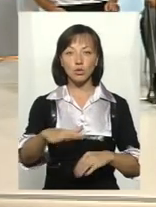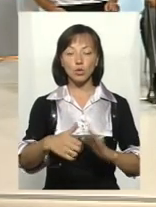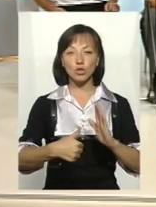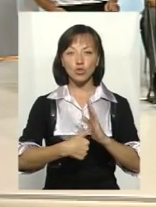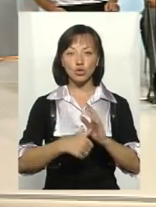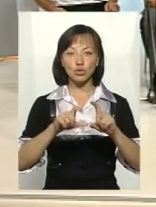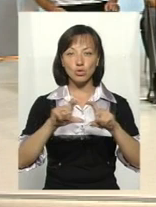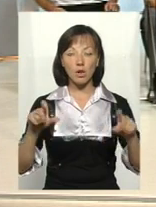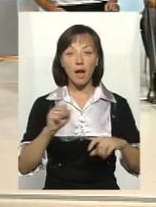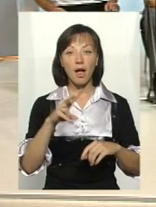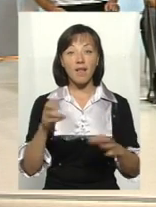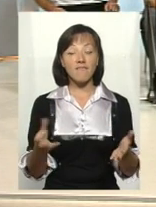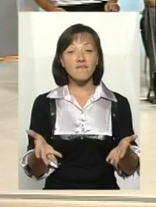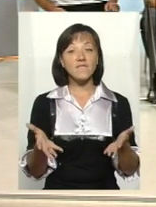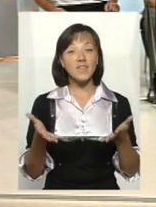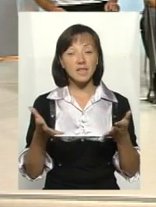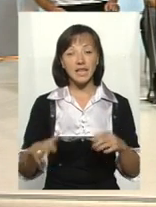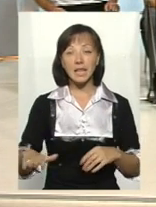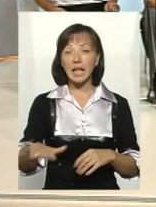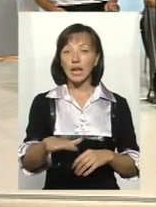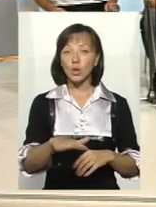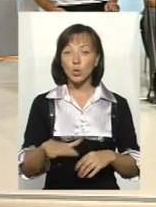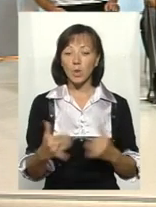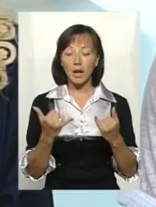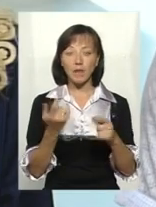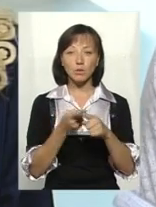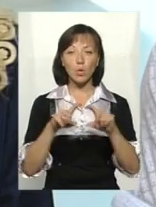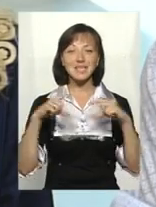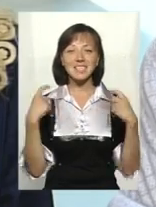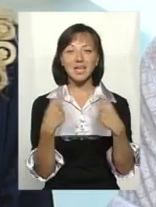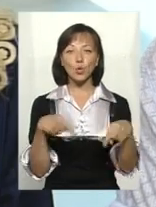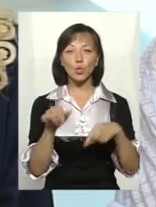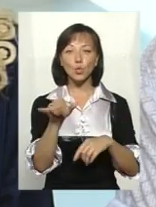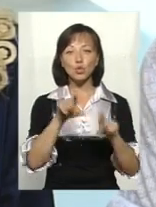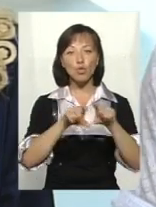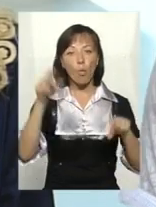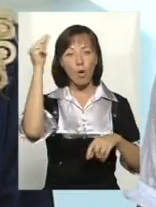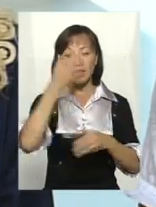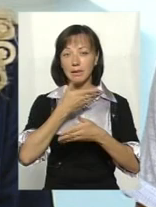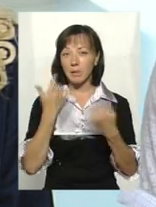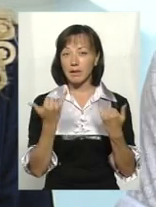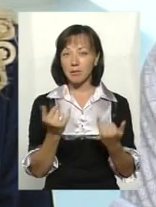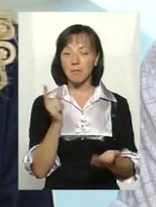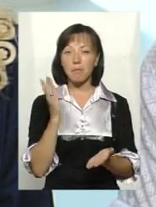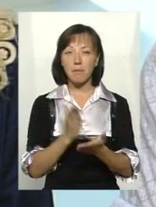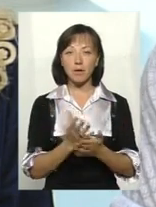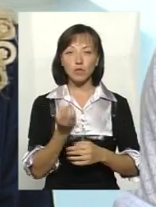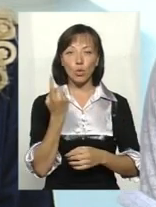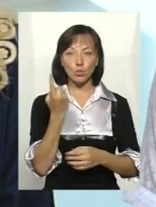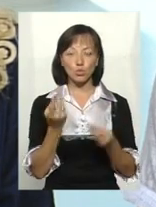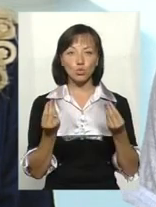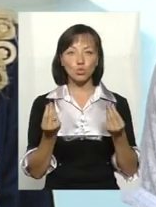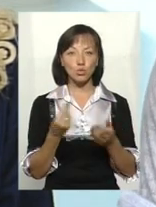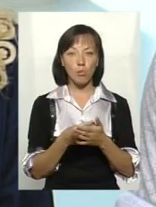школи. Але, як виявилось, території для цього стадіону у школи немає. І тепер ми маємо ще одну суму,